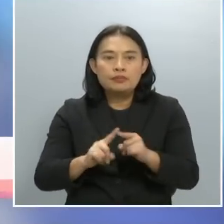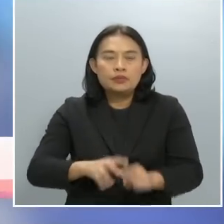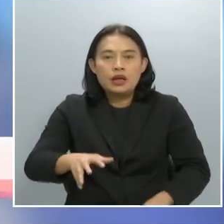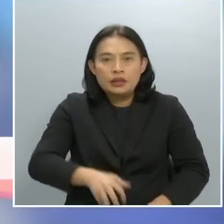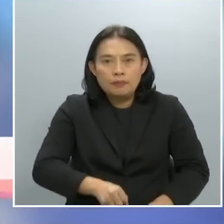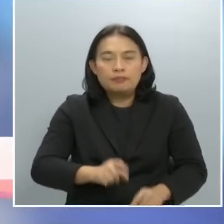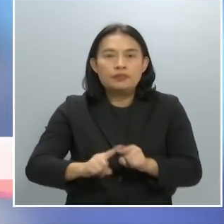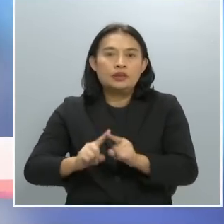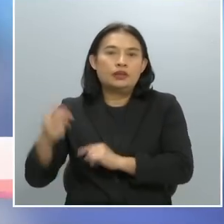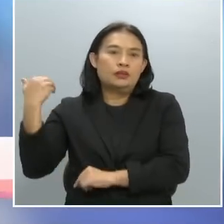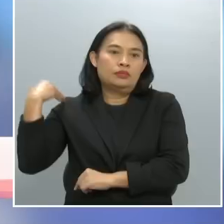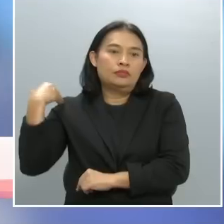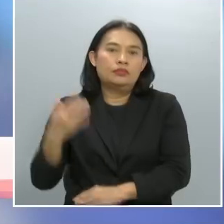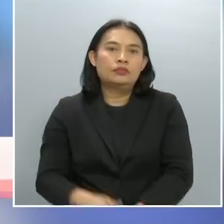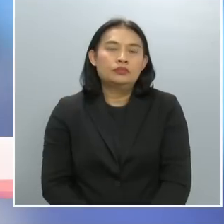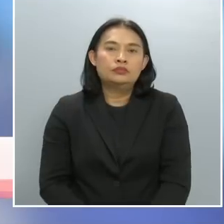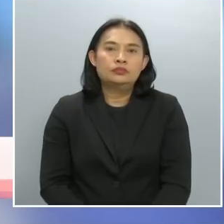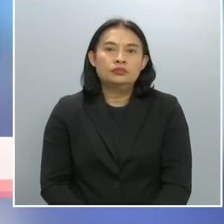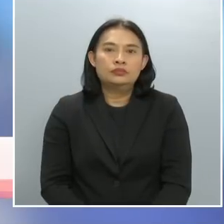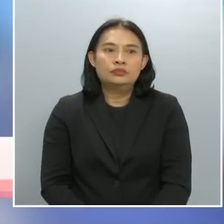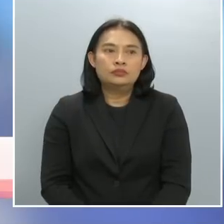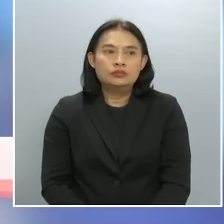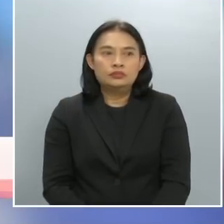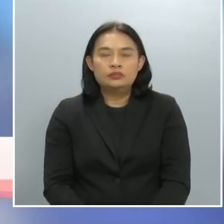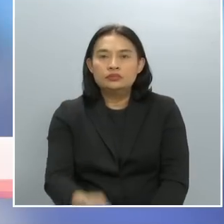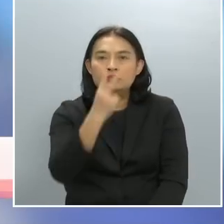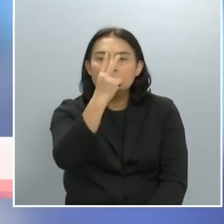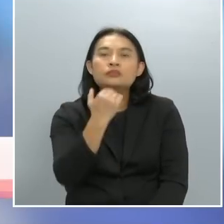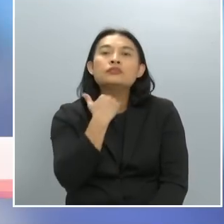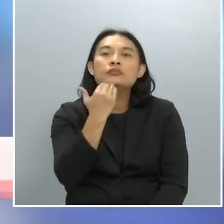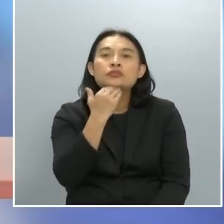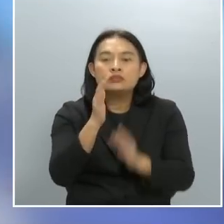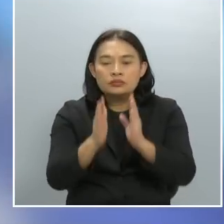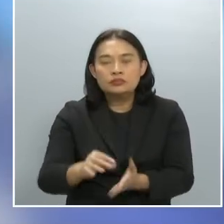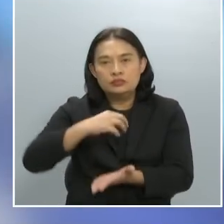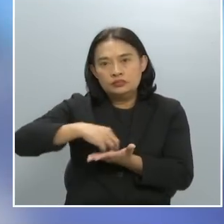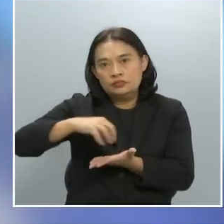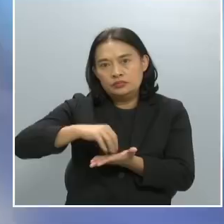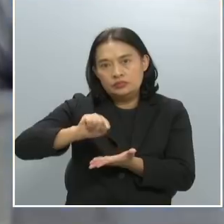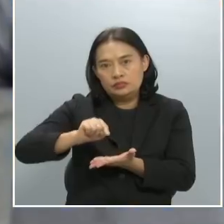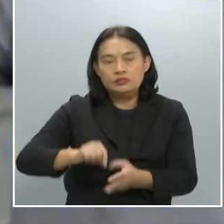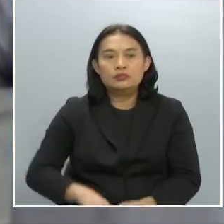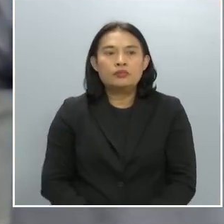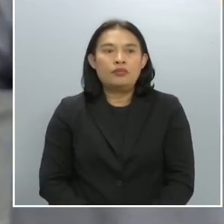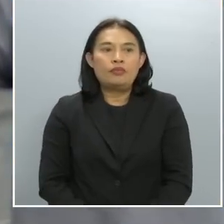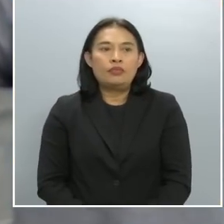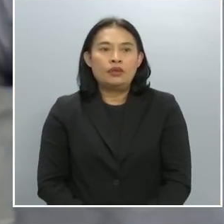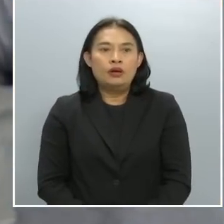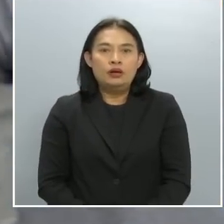ที่ไม่สมควรจะจับลองฟังเสียงของคนที่ออกมาแฉค่ะ น้องคน